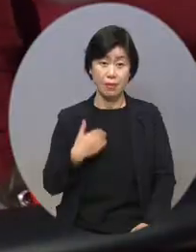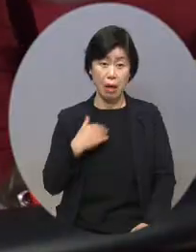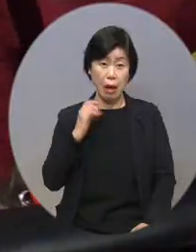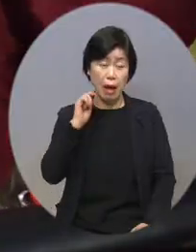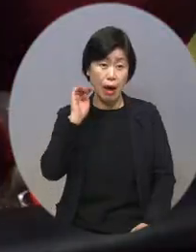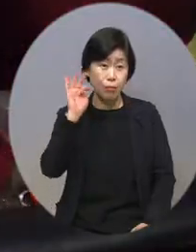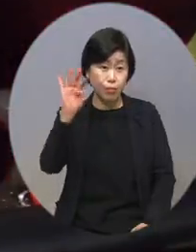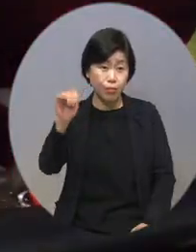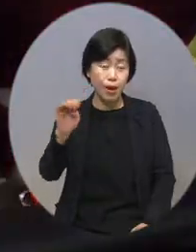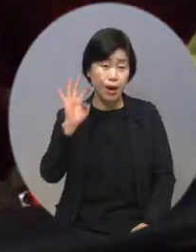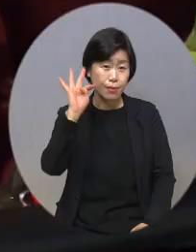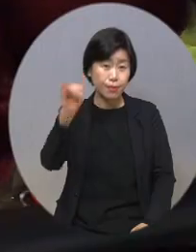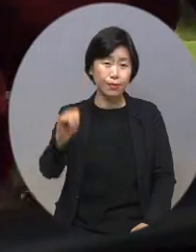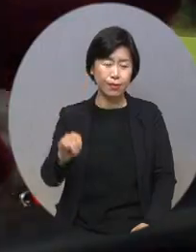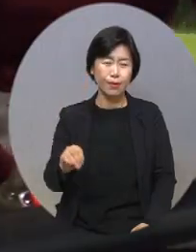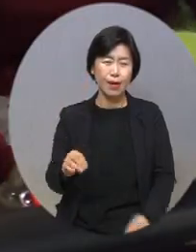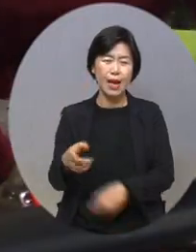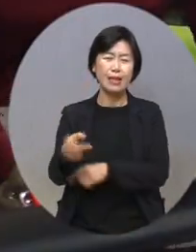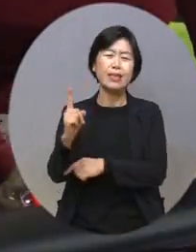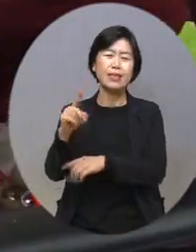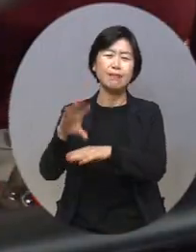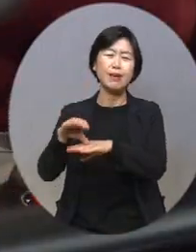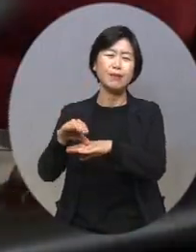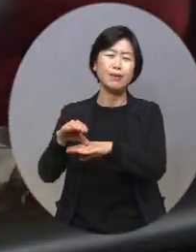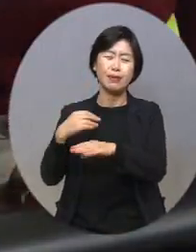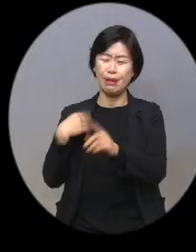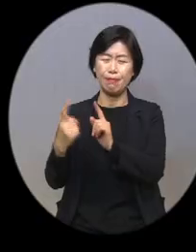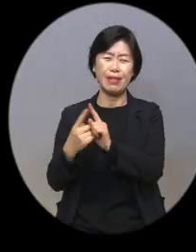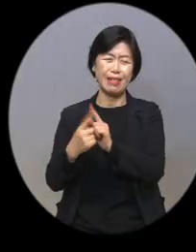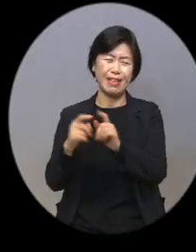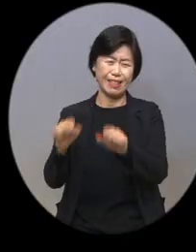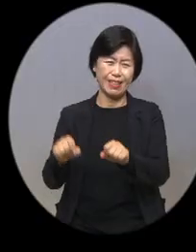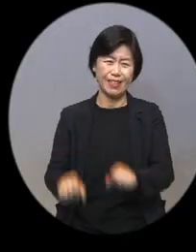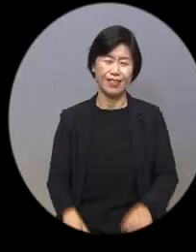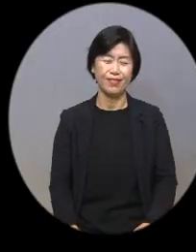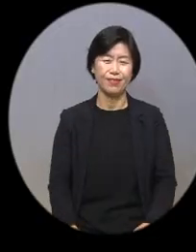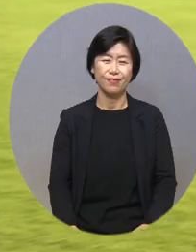저는 조만간 낚시 방송에서 뵙겠습니다 여러분. 안녕히 계세요.